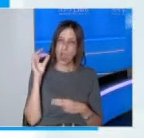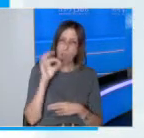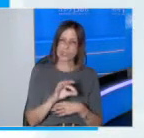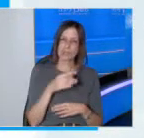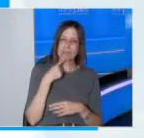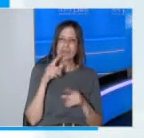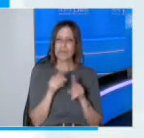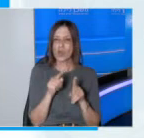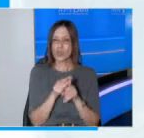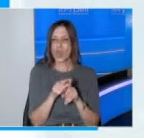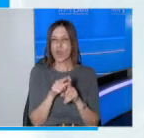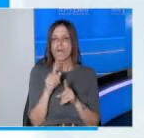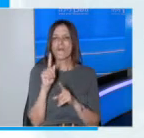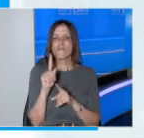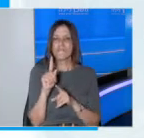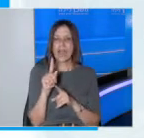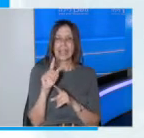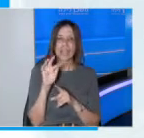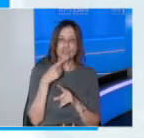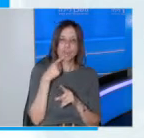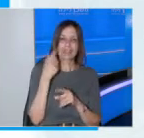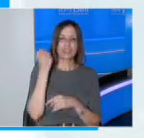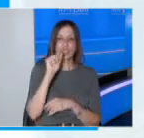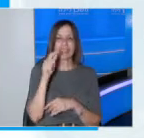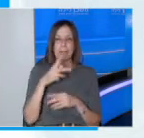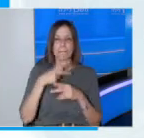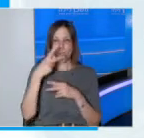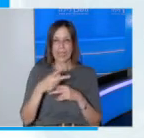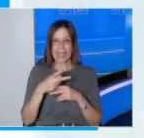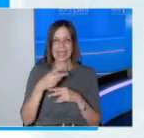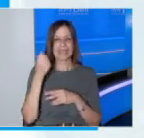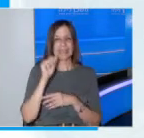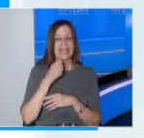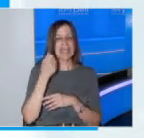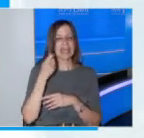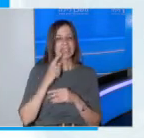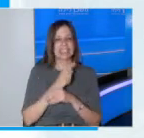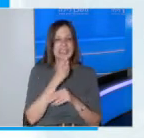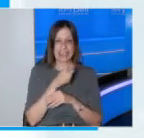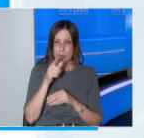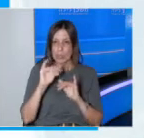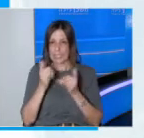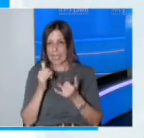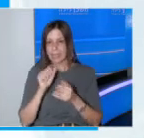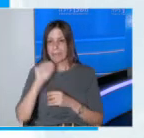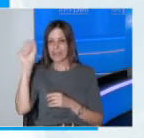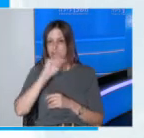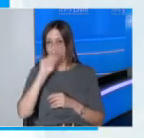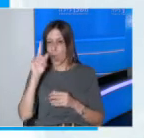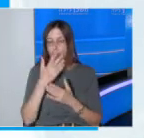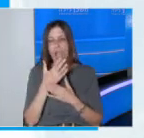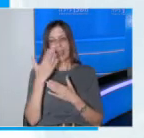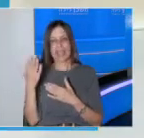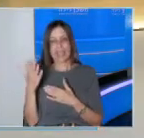ווליד טאה שטוען שהציונות הדתית היא פרויקט גזעני, הוא כן, בן גביר לא, הימין הממלכתי,